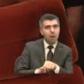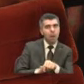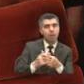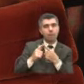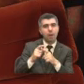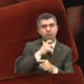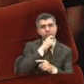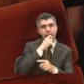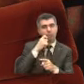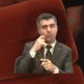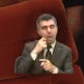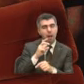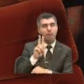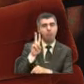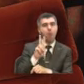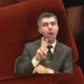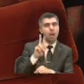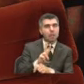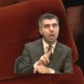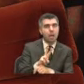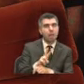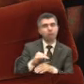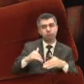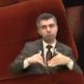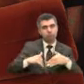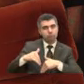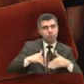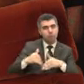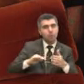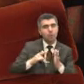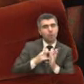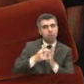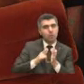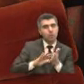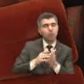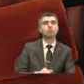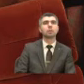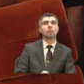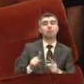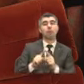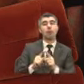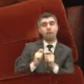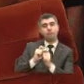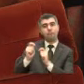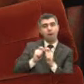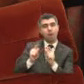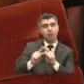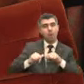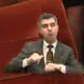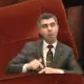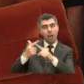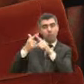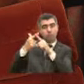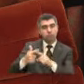رمضان، المقيمات الصيفية لأبناء القيمين، النقل الطرقي، الاستبناك. تبذل الوزارة بالتفاهم مع وزارة الاقتصاد والمالية